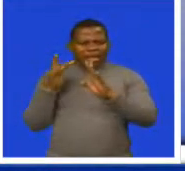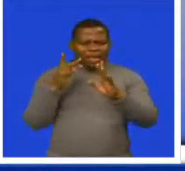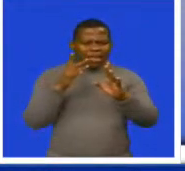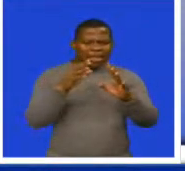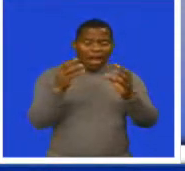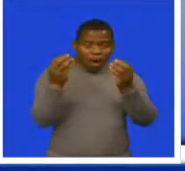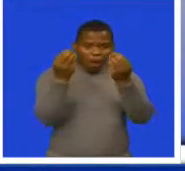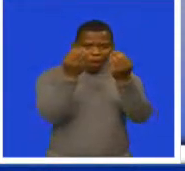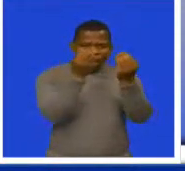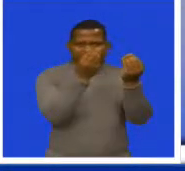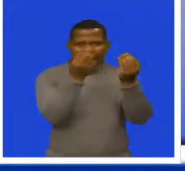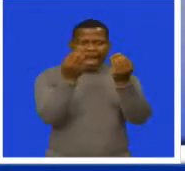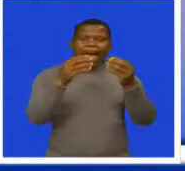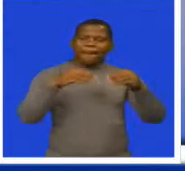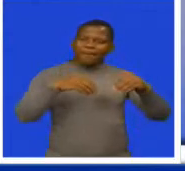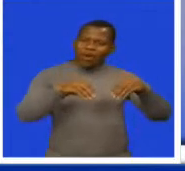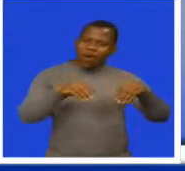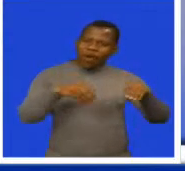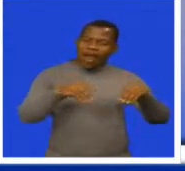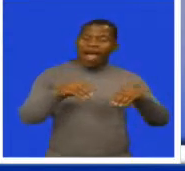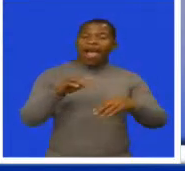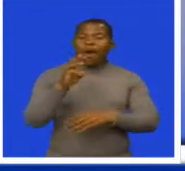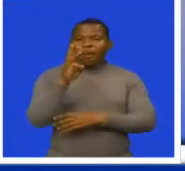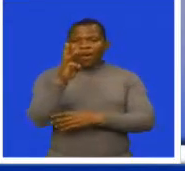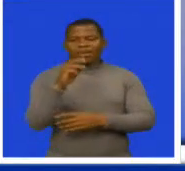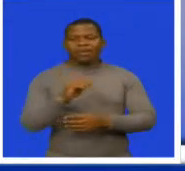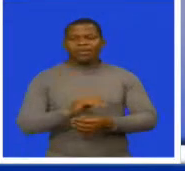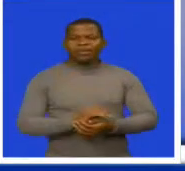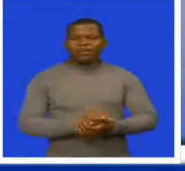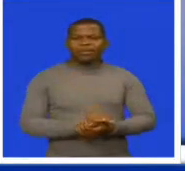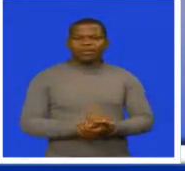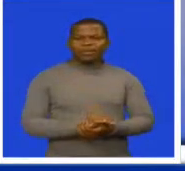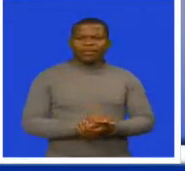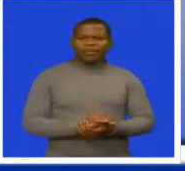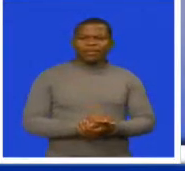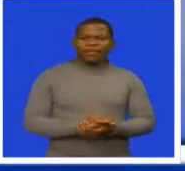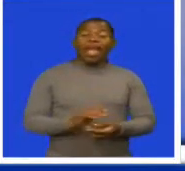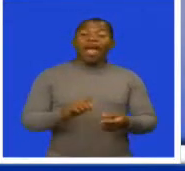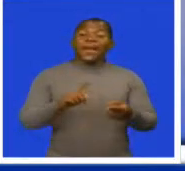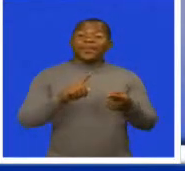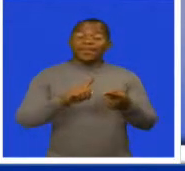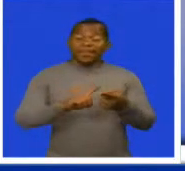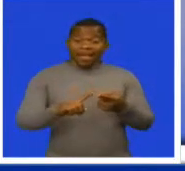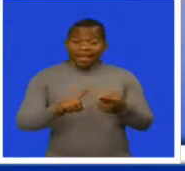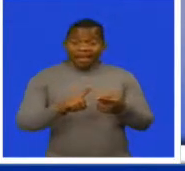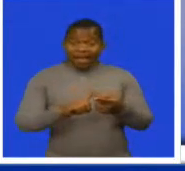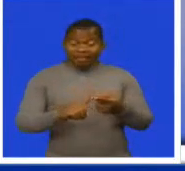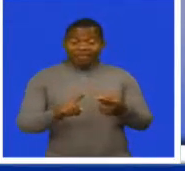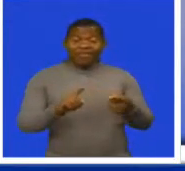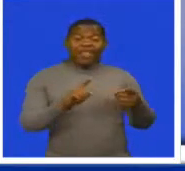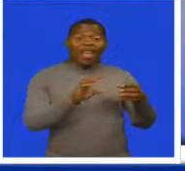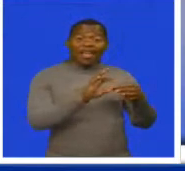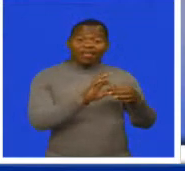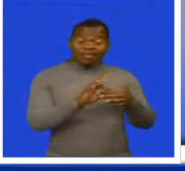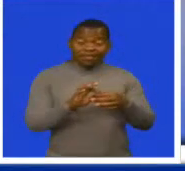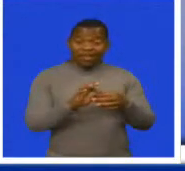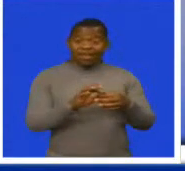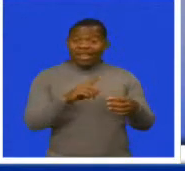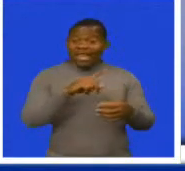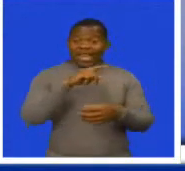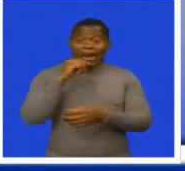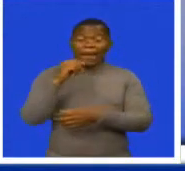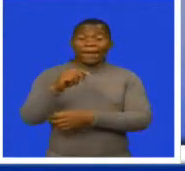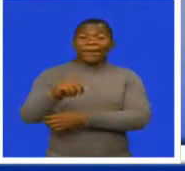yebhola eVenlengiland ngaphansi kwe-English Premier League selokhu iqhubeka ngaphandle kwabalandzeli kusukela kwabhekuthuka umkhuhlane we-COVID-19.